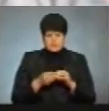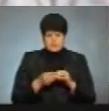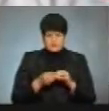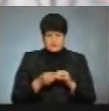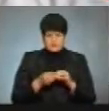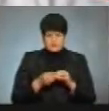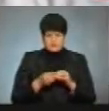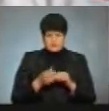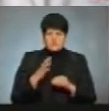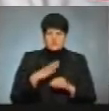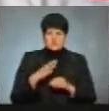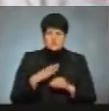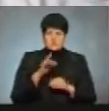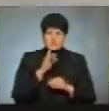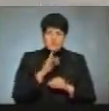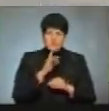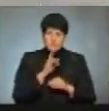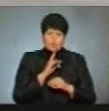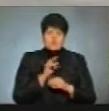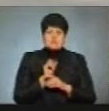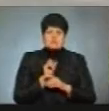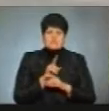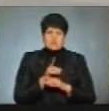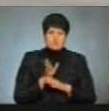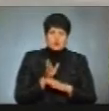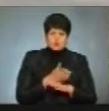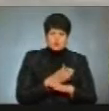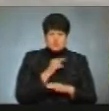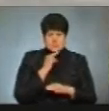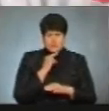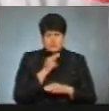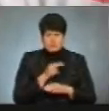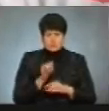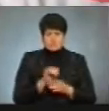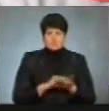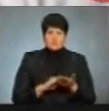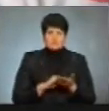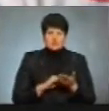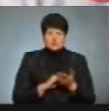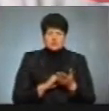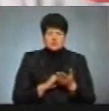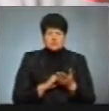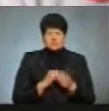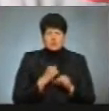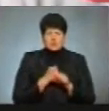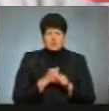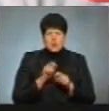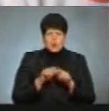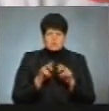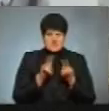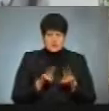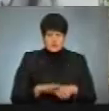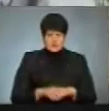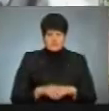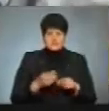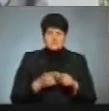висновок. Чекаємо, поки замовник усуне зауваження і повторно проводимо обстеження.